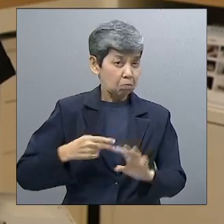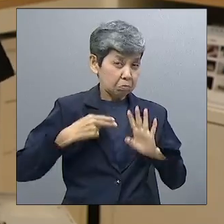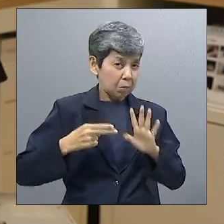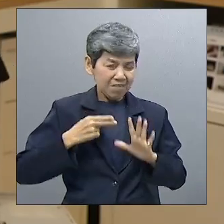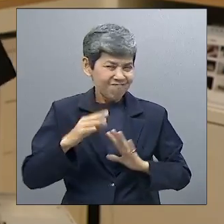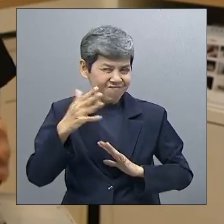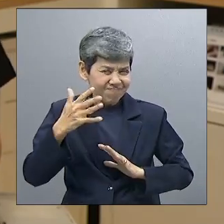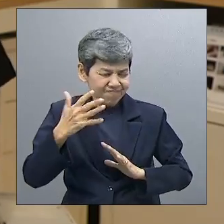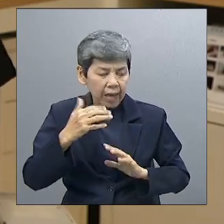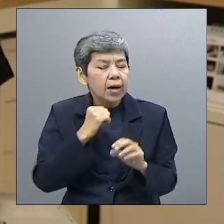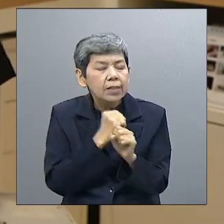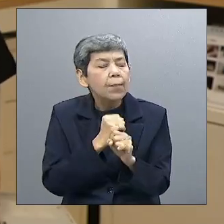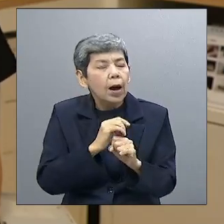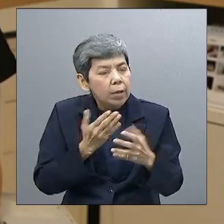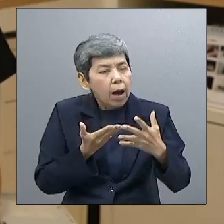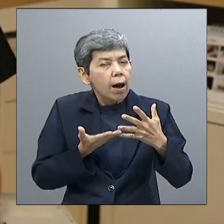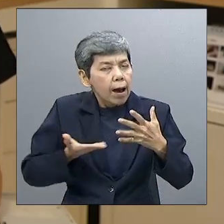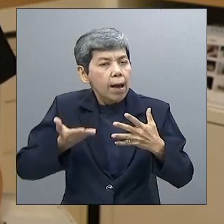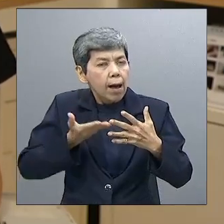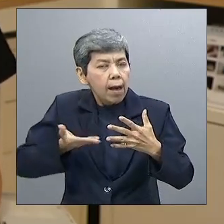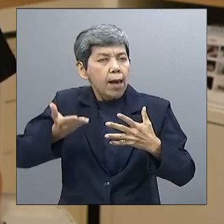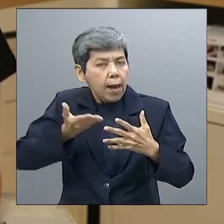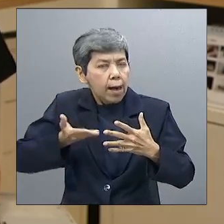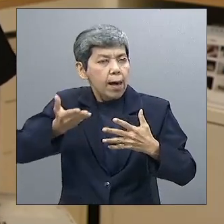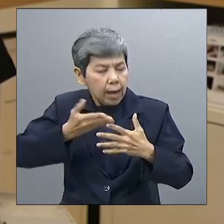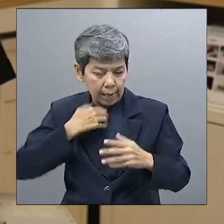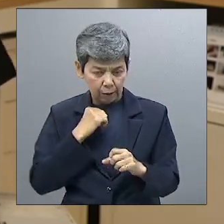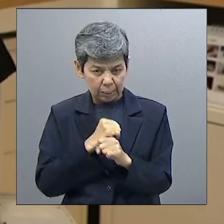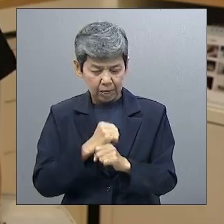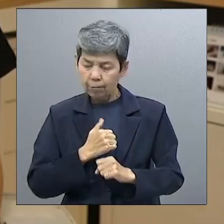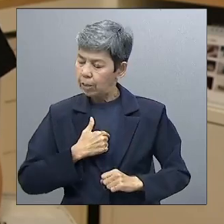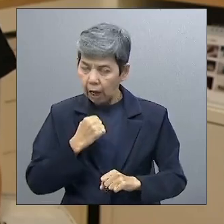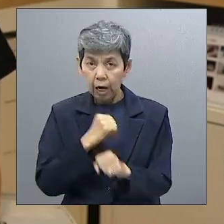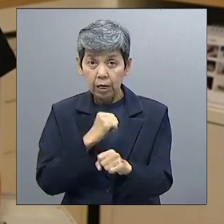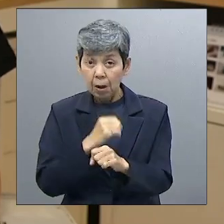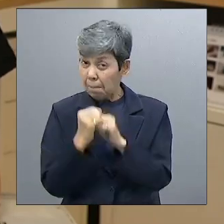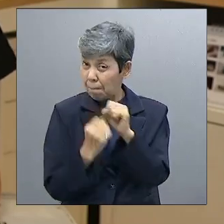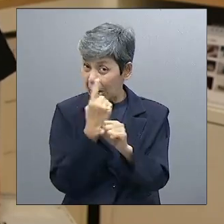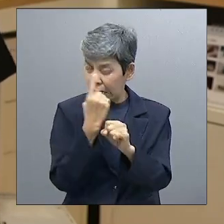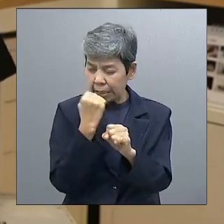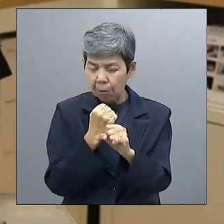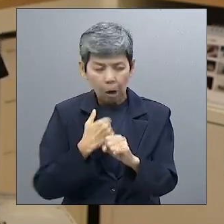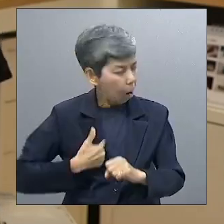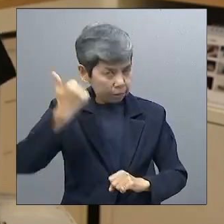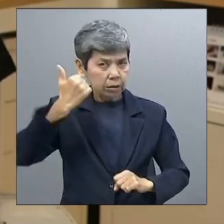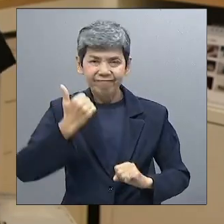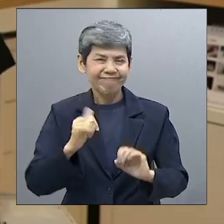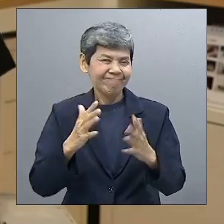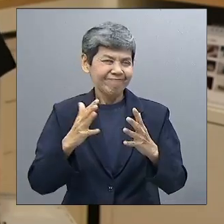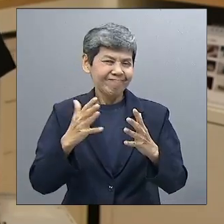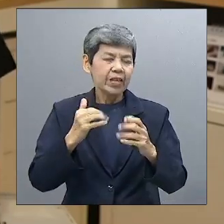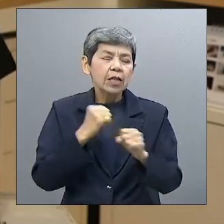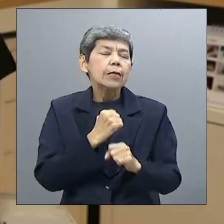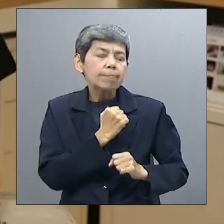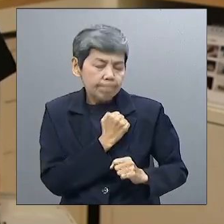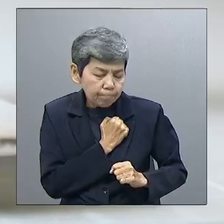อันนี้คือเรื่องปกติธรรมชาติเลยนะครับเพราะนั้นอย่าหวังว่าทำสิ่งที่ตัวเองรักในปีแรกหรือในเดือนแรกแล้วจะได้อินคัมเข้ามา